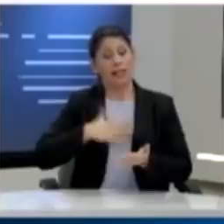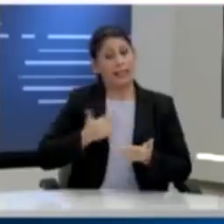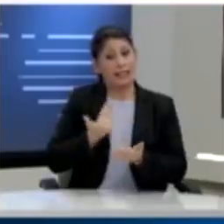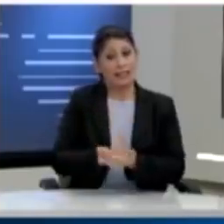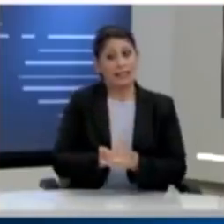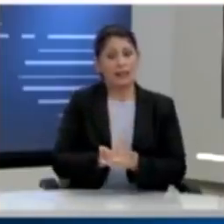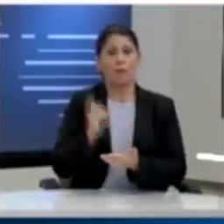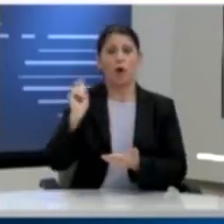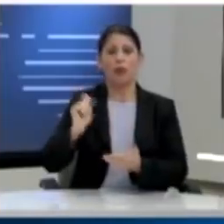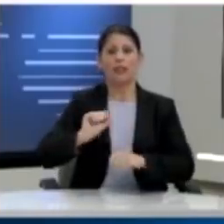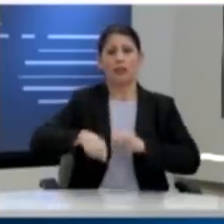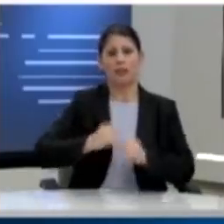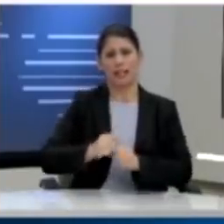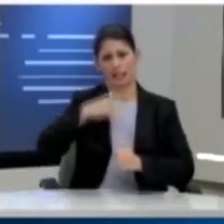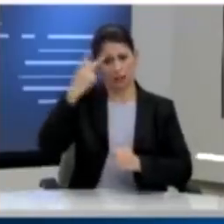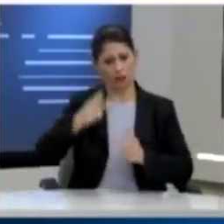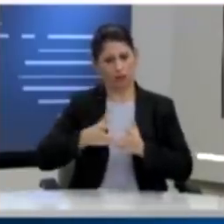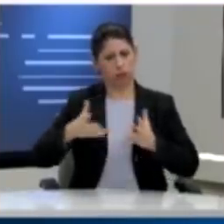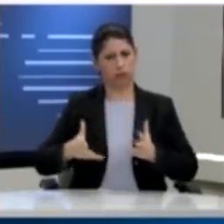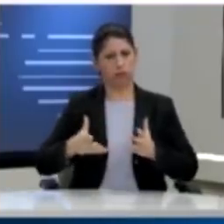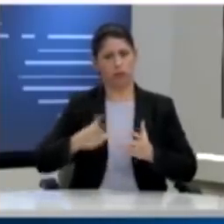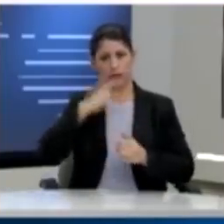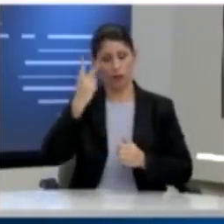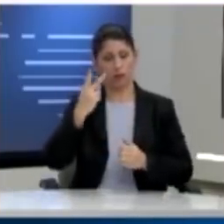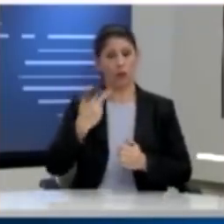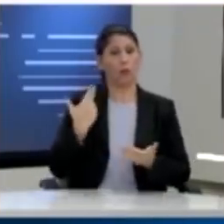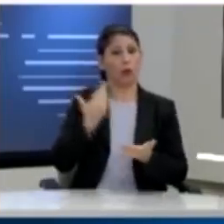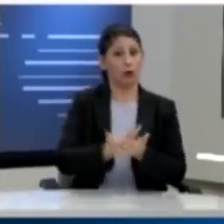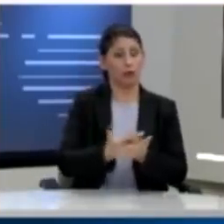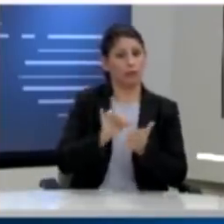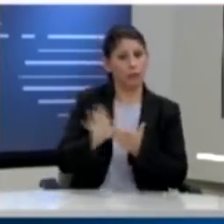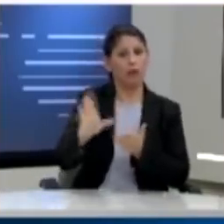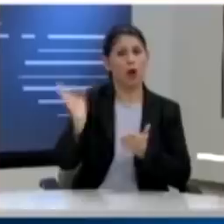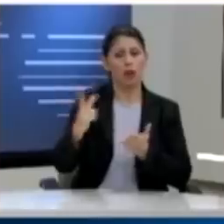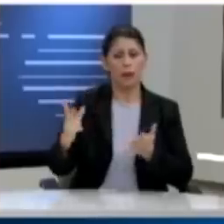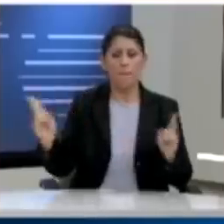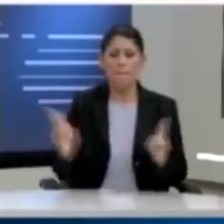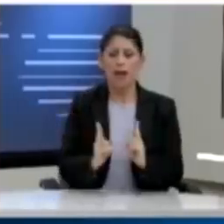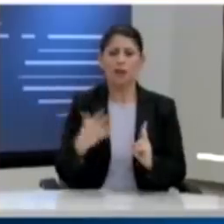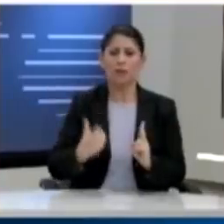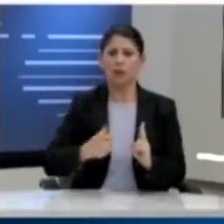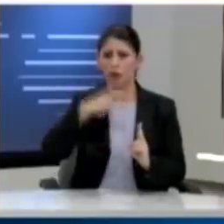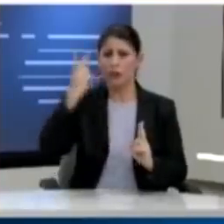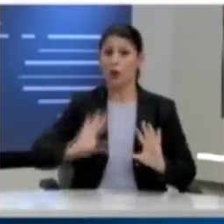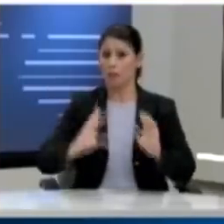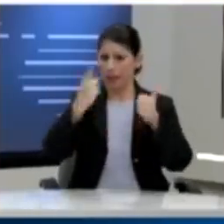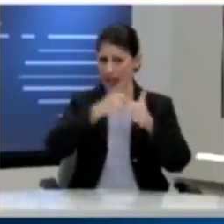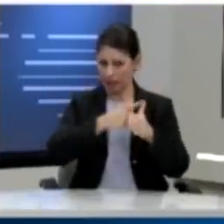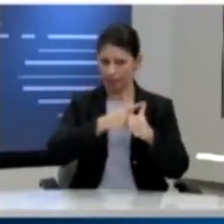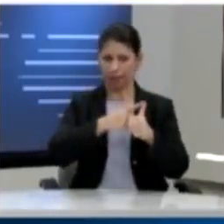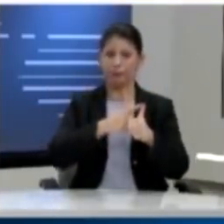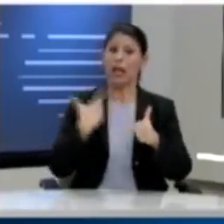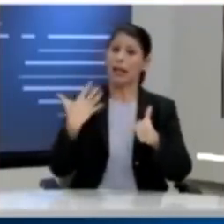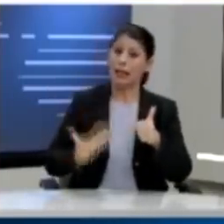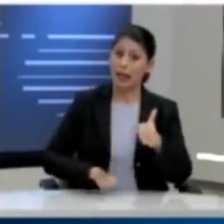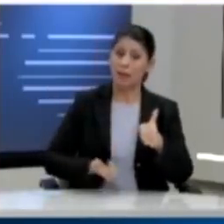πολιτικών, συνδικαλιστικών δικαιωμάτων. Προτείναμε να φύγουν εντελώς οι όποιοι περιορισμοί υπάρχουν στο δικαίωμα της απεργίας.